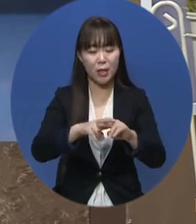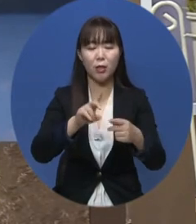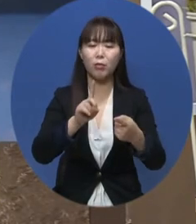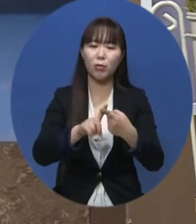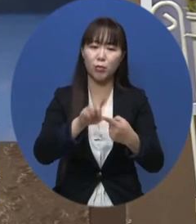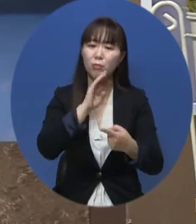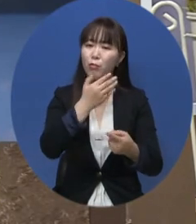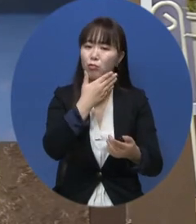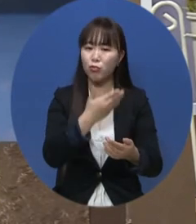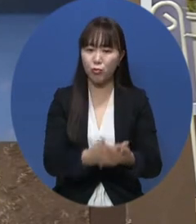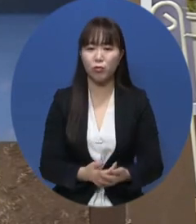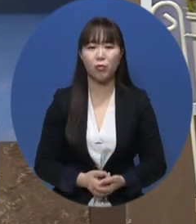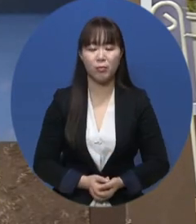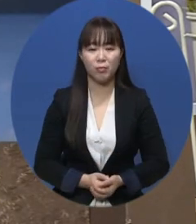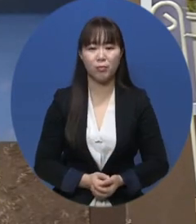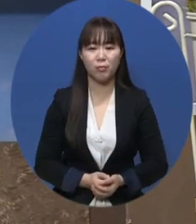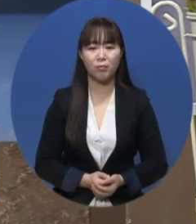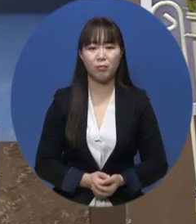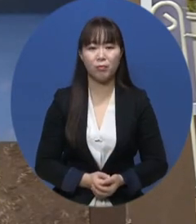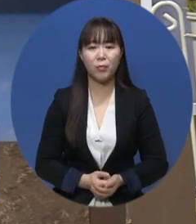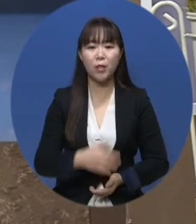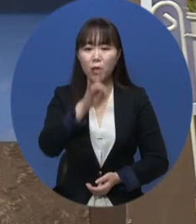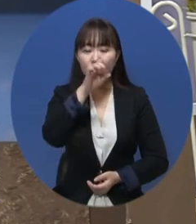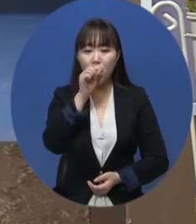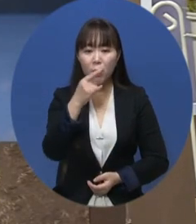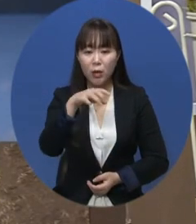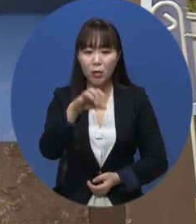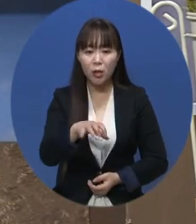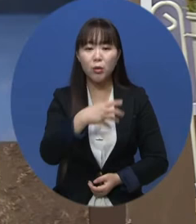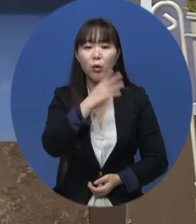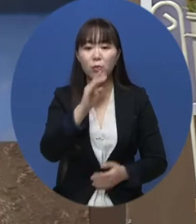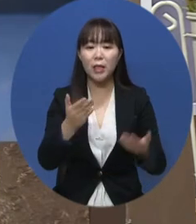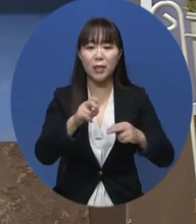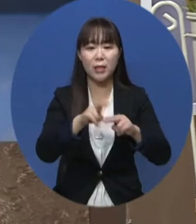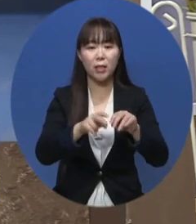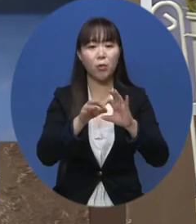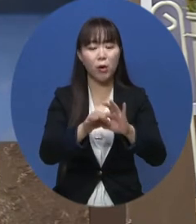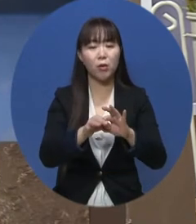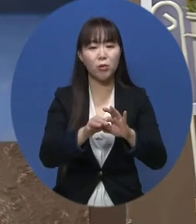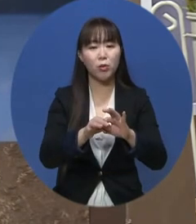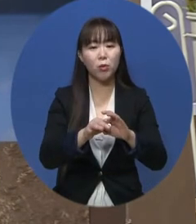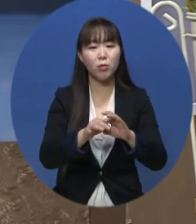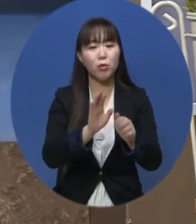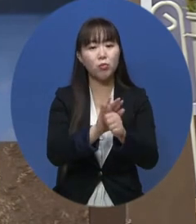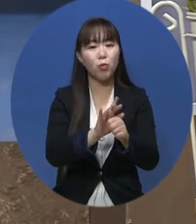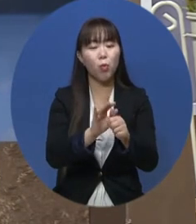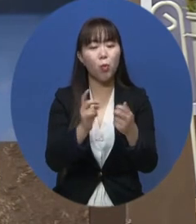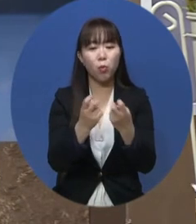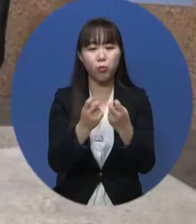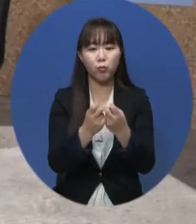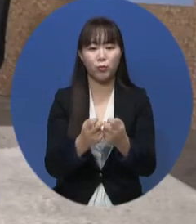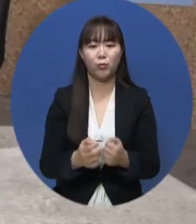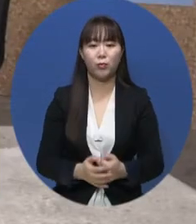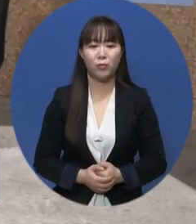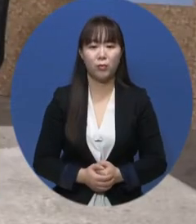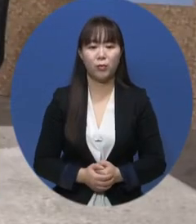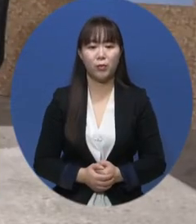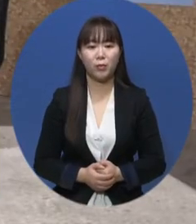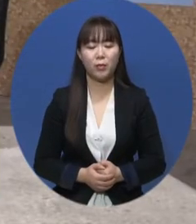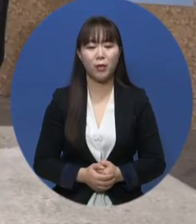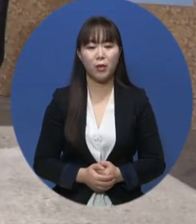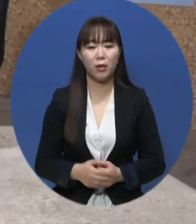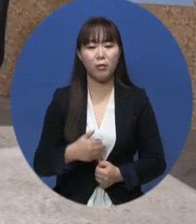역시 중요하거든요. 네. 그럼 중앙에서는 노인분들의 일자리에 대해서는 어떻게 지원을 하고 계신가요? 우선 이제